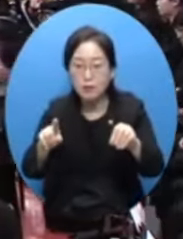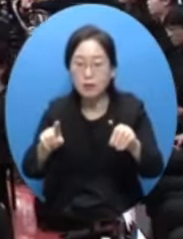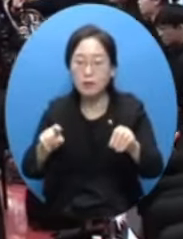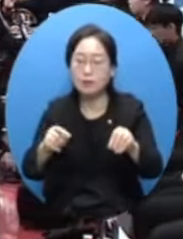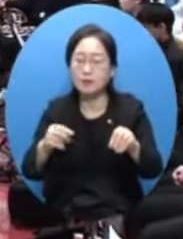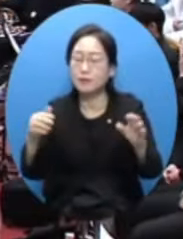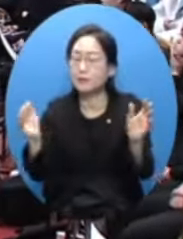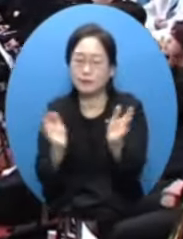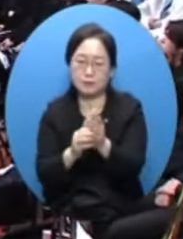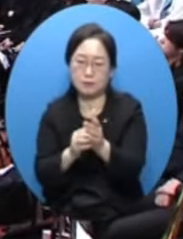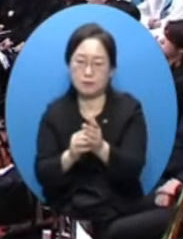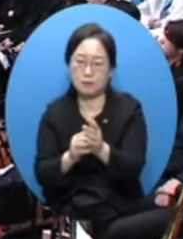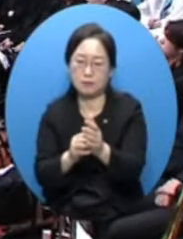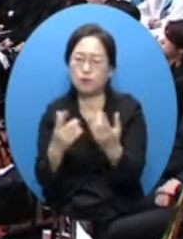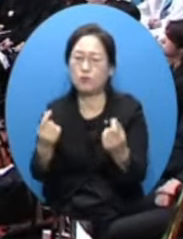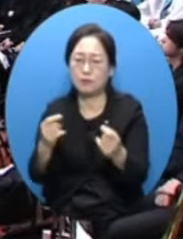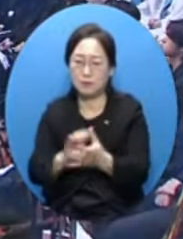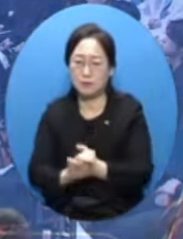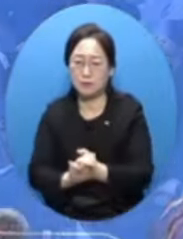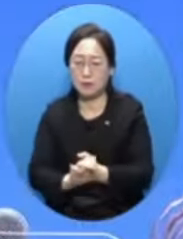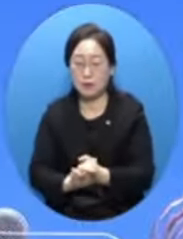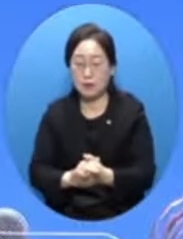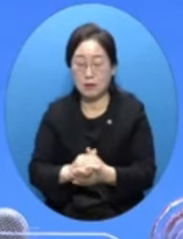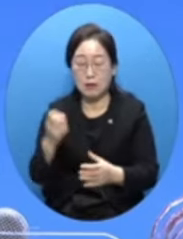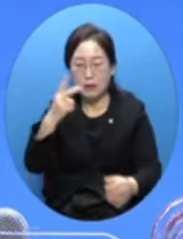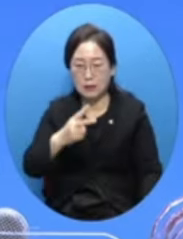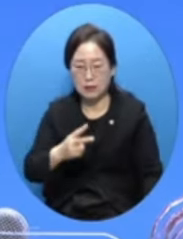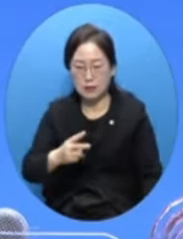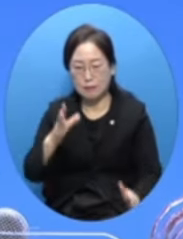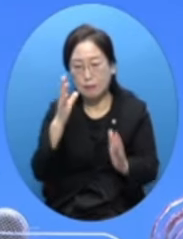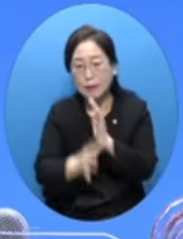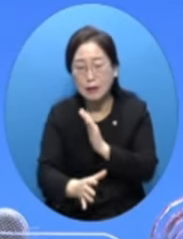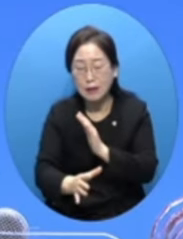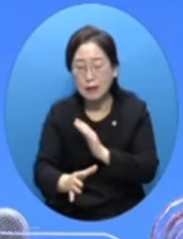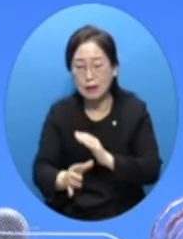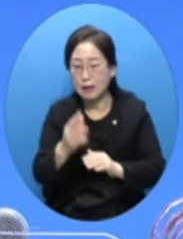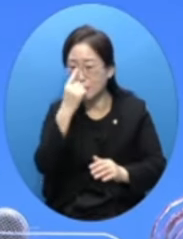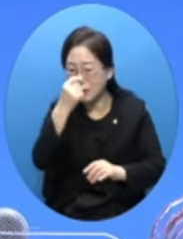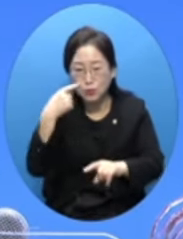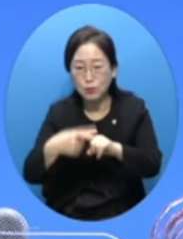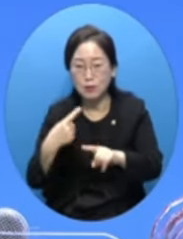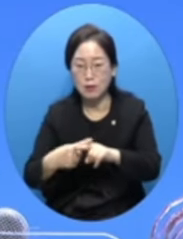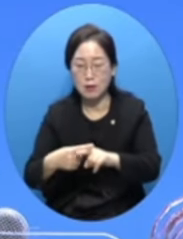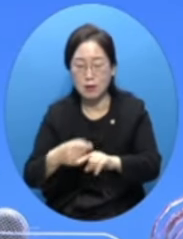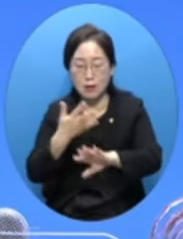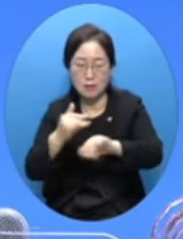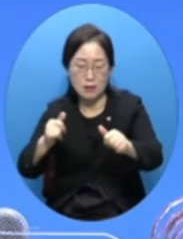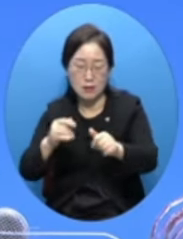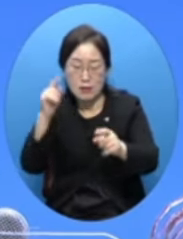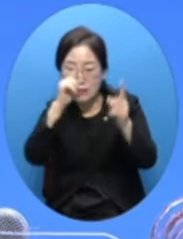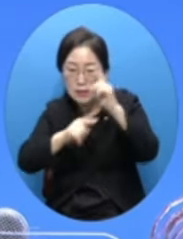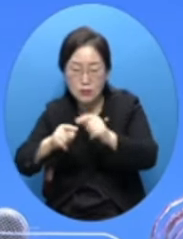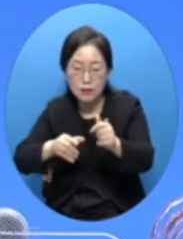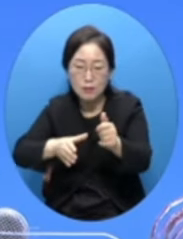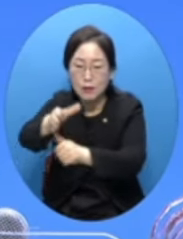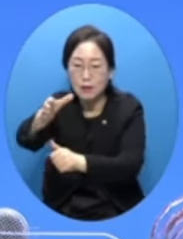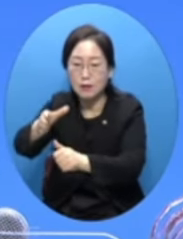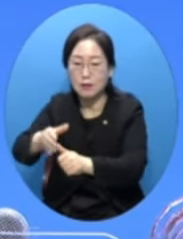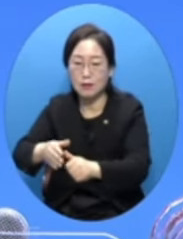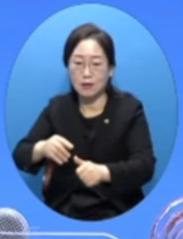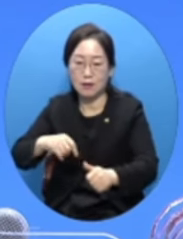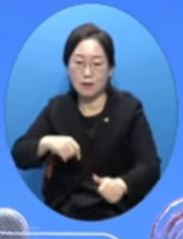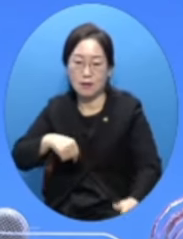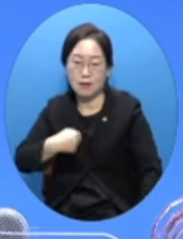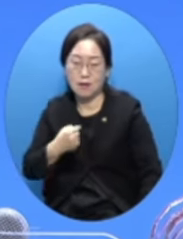끝입니다. 다시 우리는 가시떨기가 되어서 남에게 상처를 주고 나밖에 모르면